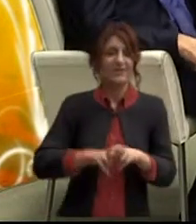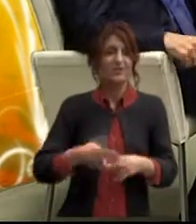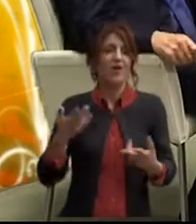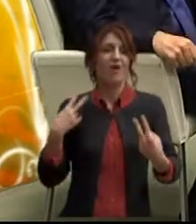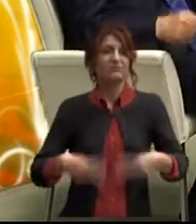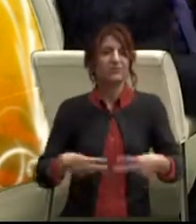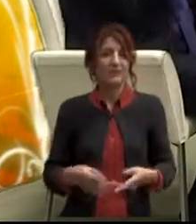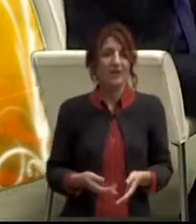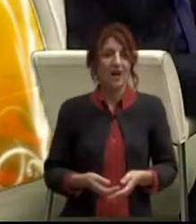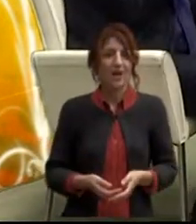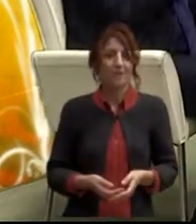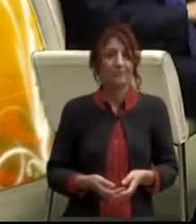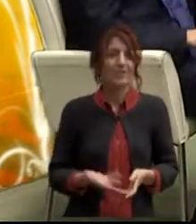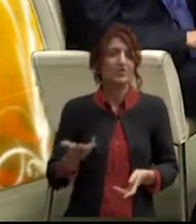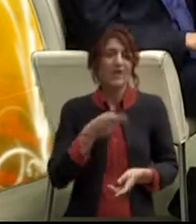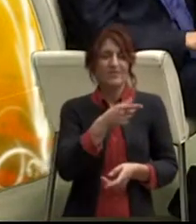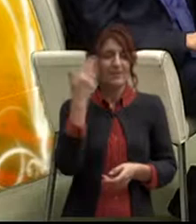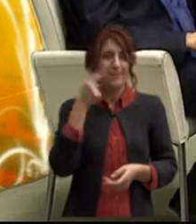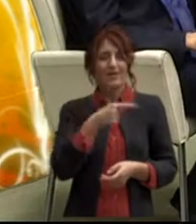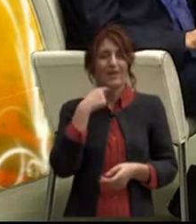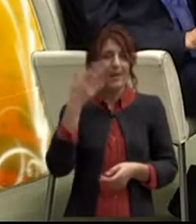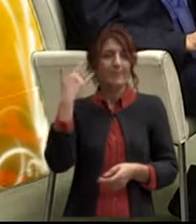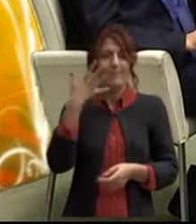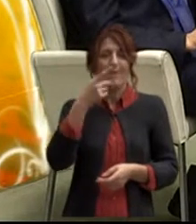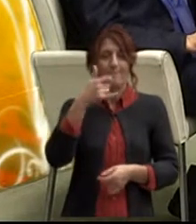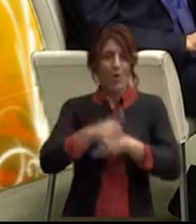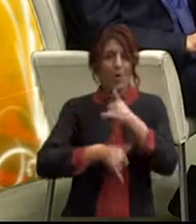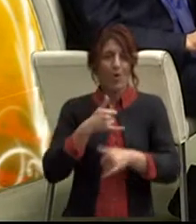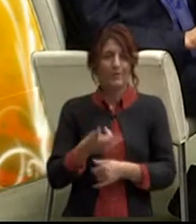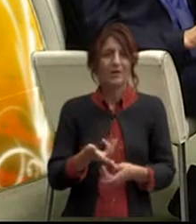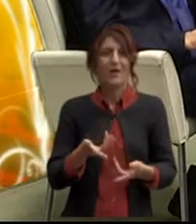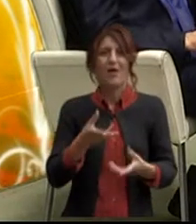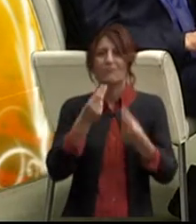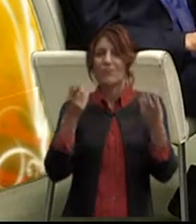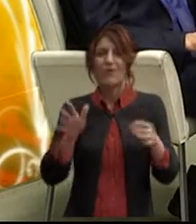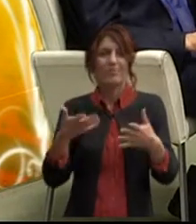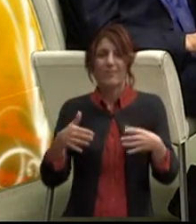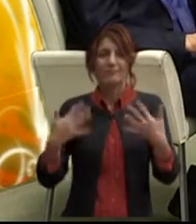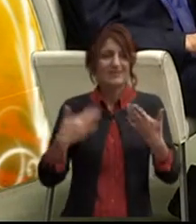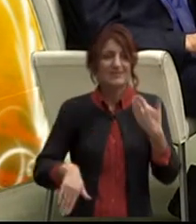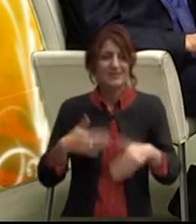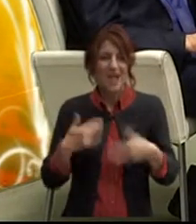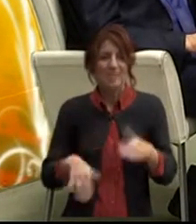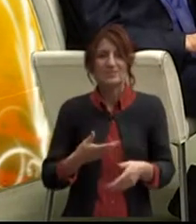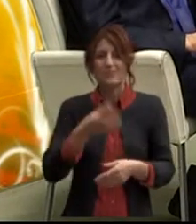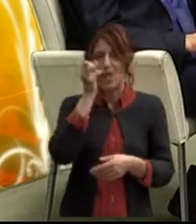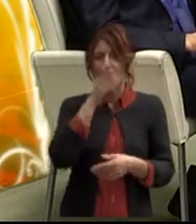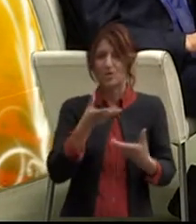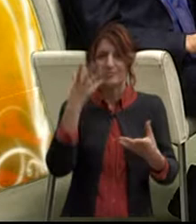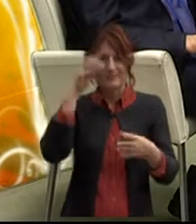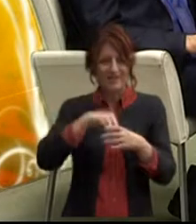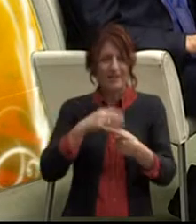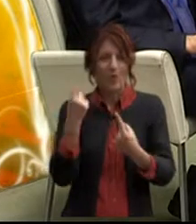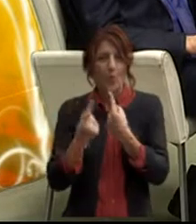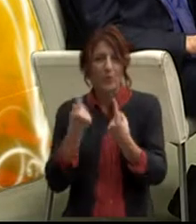naveli pred 5,5 godina. Znači, nezaposlenost, nezadovoljni stambeni uvjeti, nedovoljni za